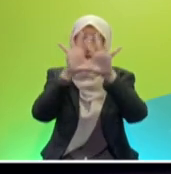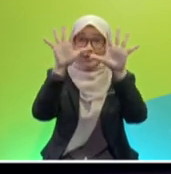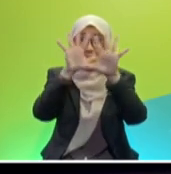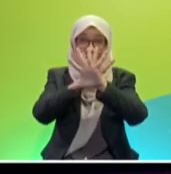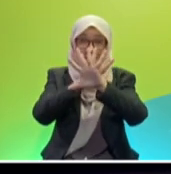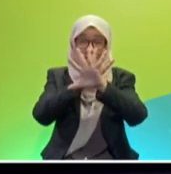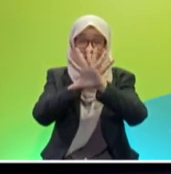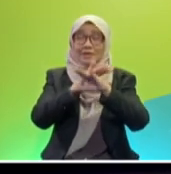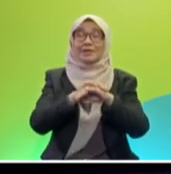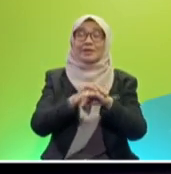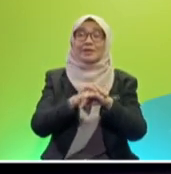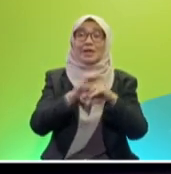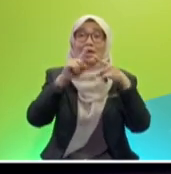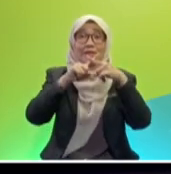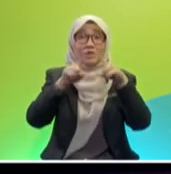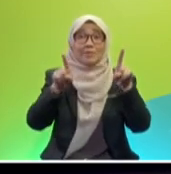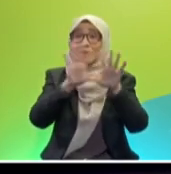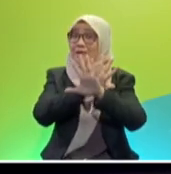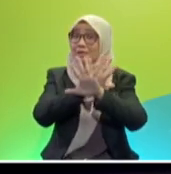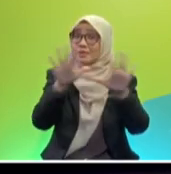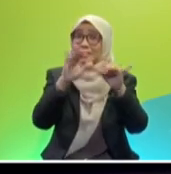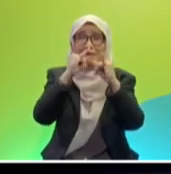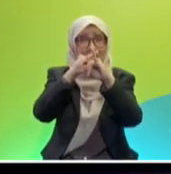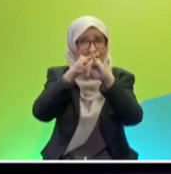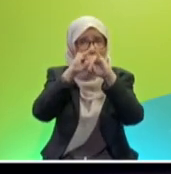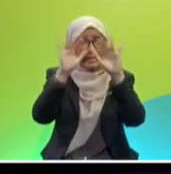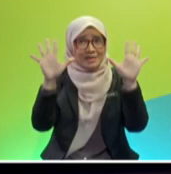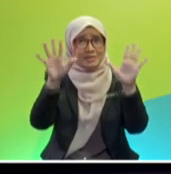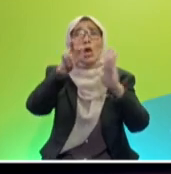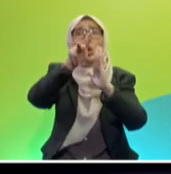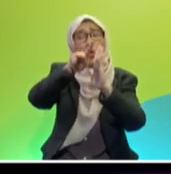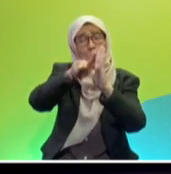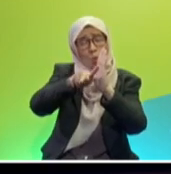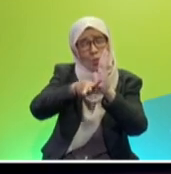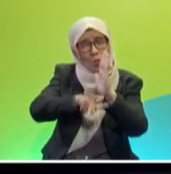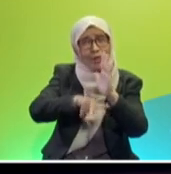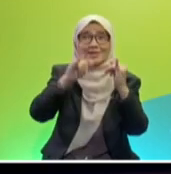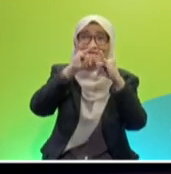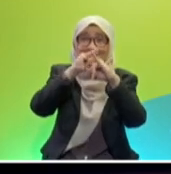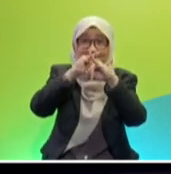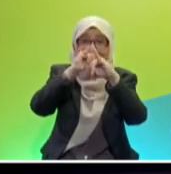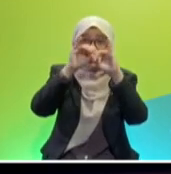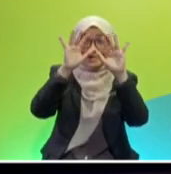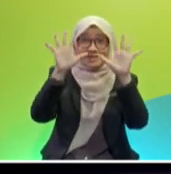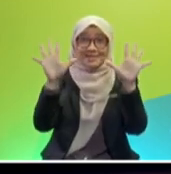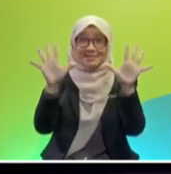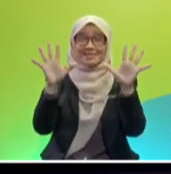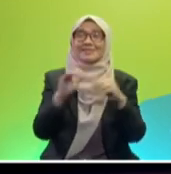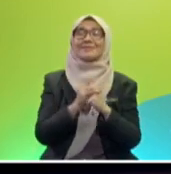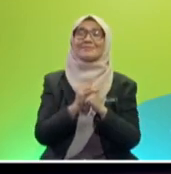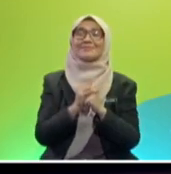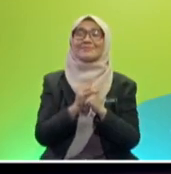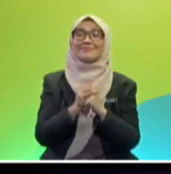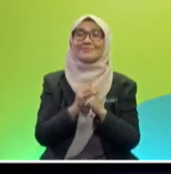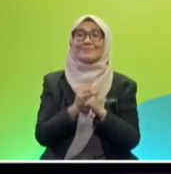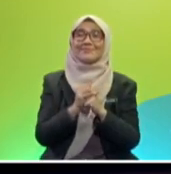bayang-bayang bunga tu cikgu. Tetapi kurang jelas ya cikgu kurang saya rasa. Kurang jelas ya? Kurang jelaslah.